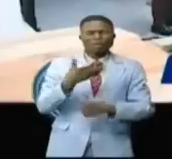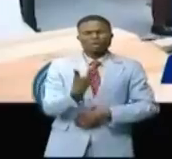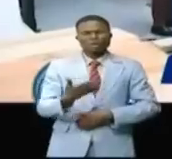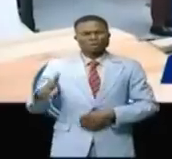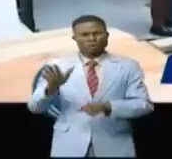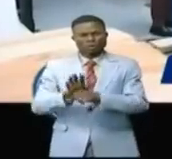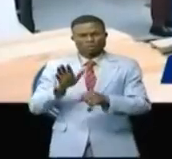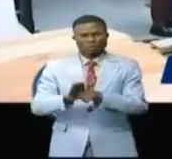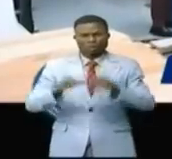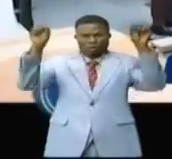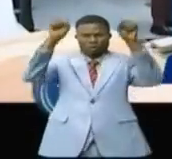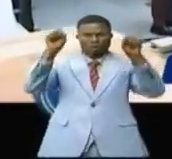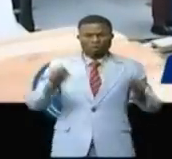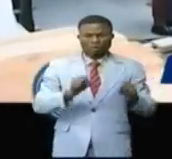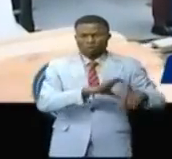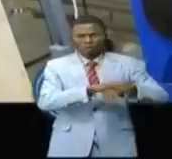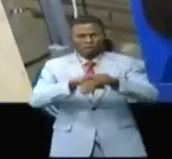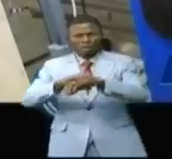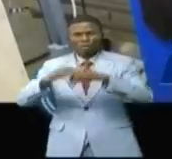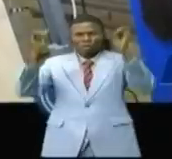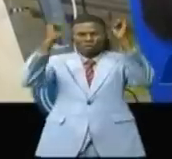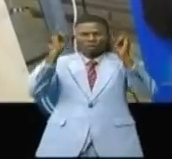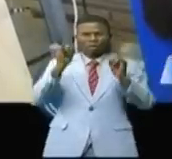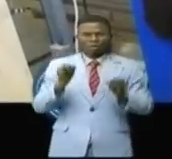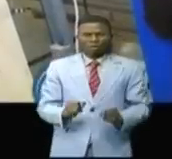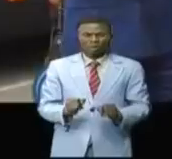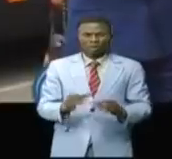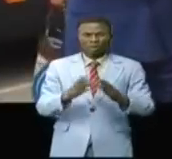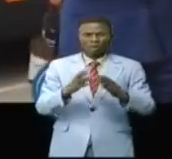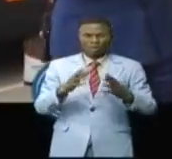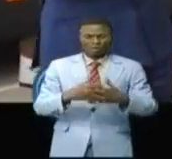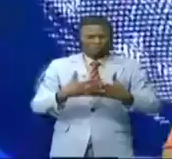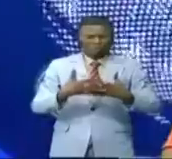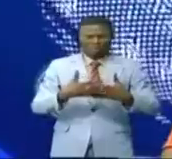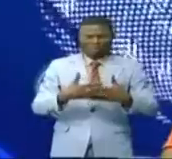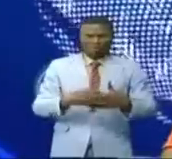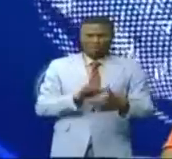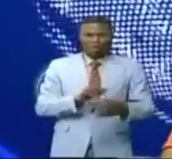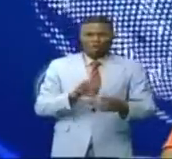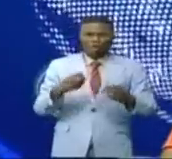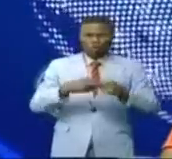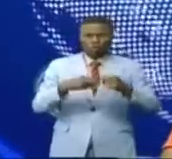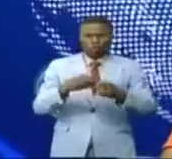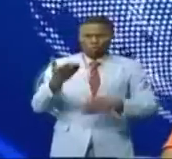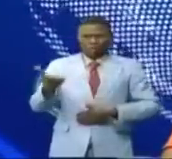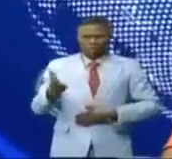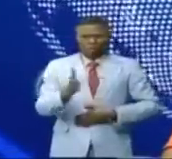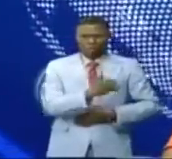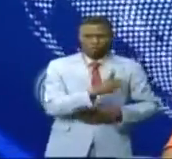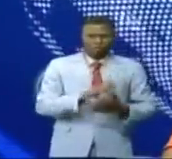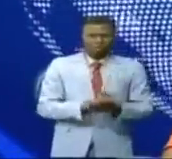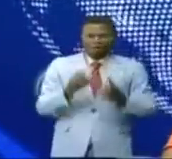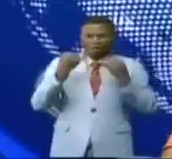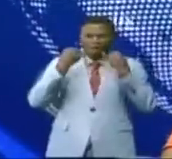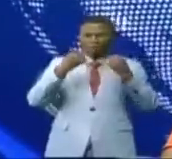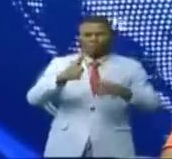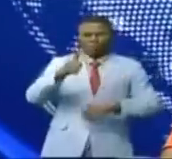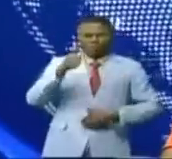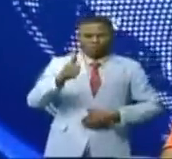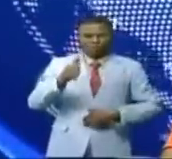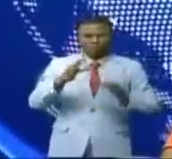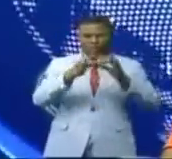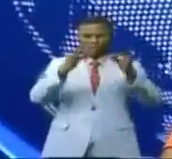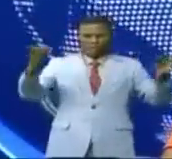et des systèmes d'archivage numérique avec libre et automatisés c'est une bonne nouvelle la fibre optique